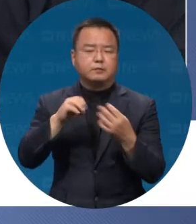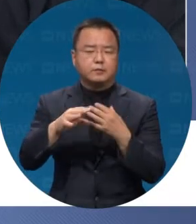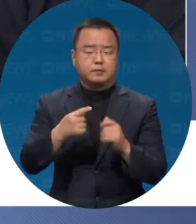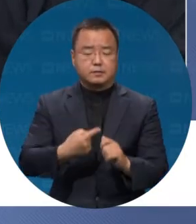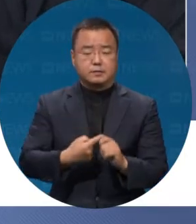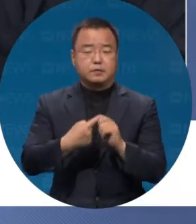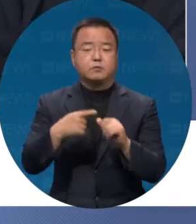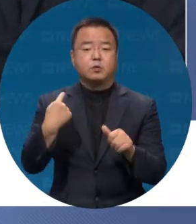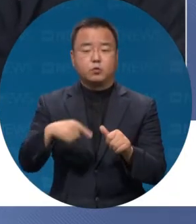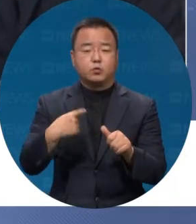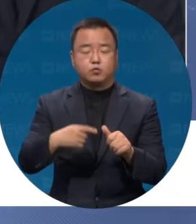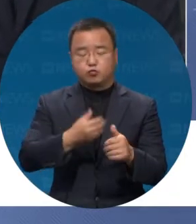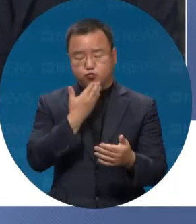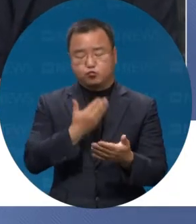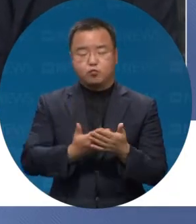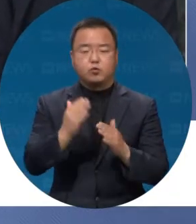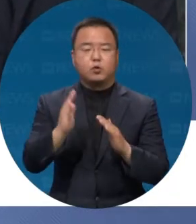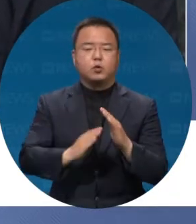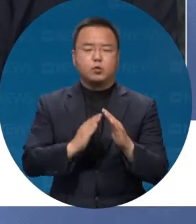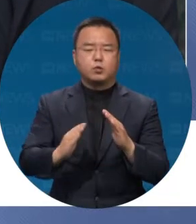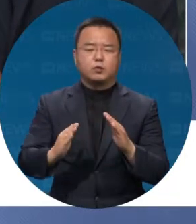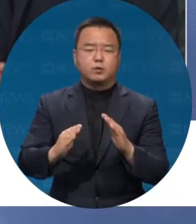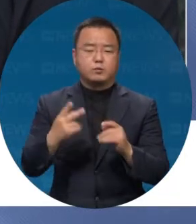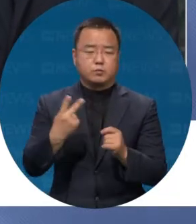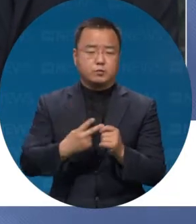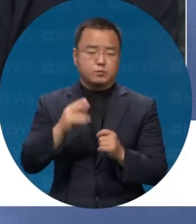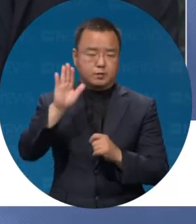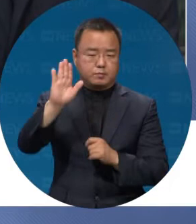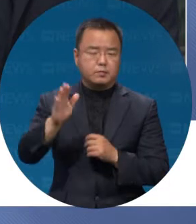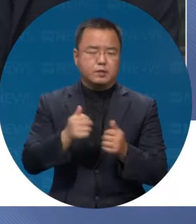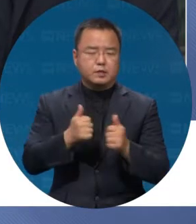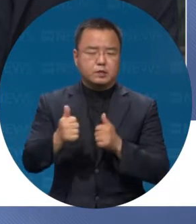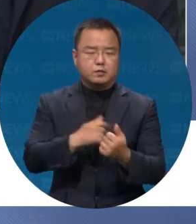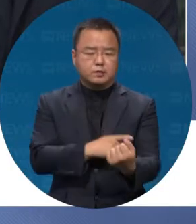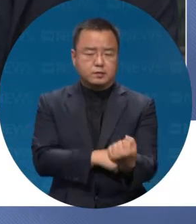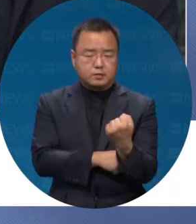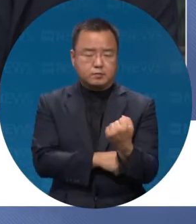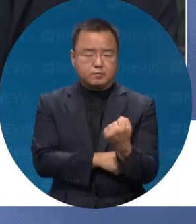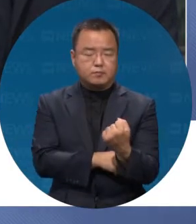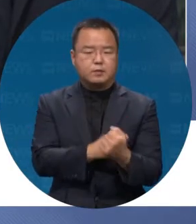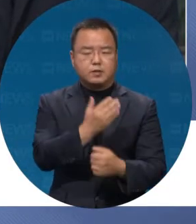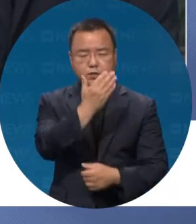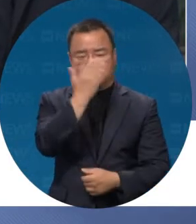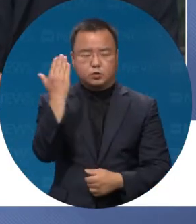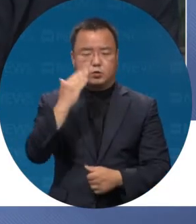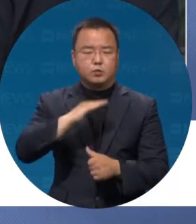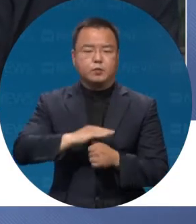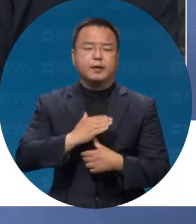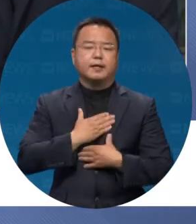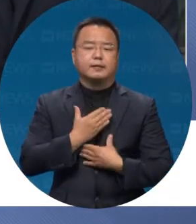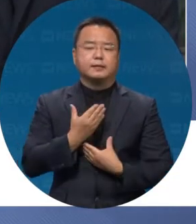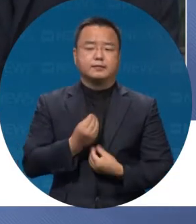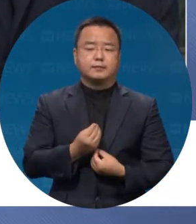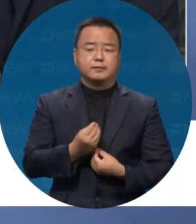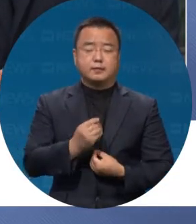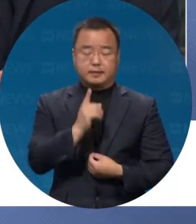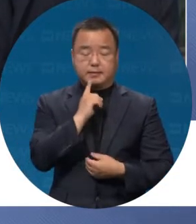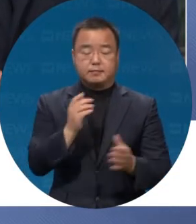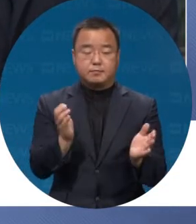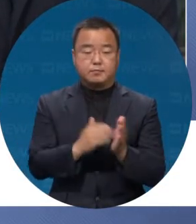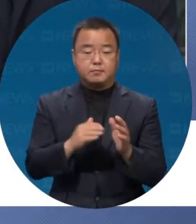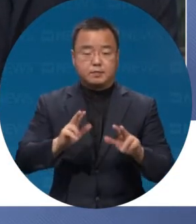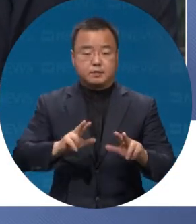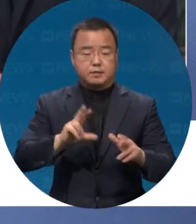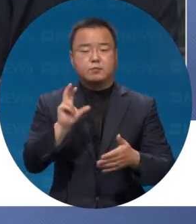공정성 을 꼽았고 미래의 교육 경쟁력 청소년의 안전도 중요하게 생각했습니다 또 당장 마주한 교육